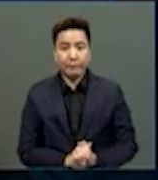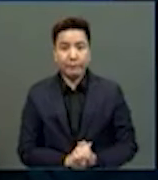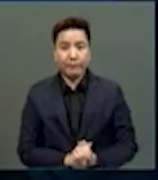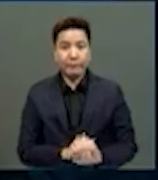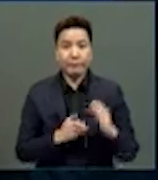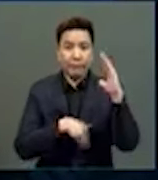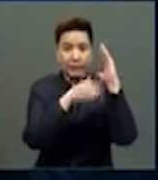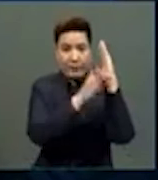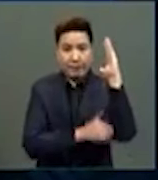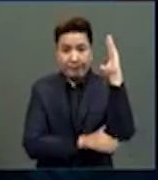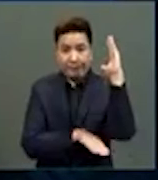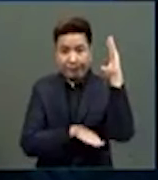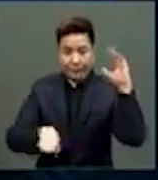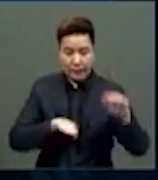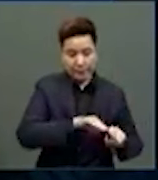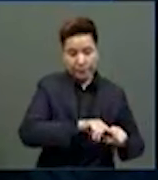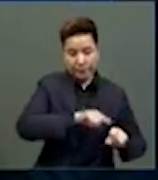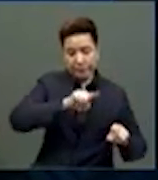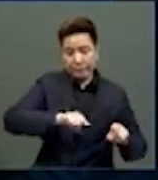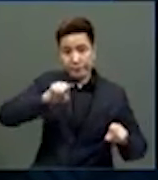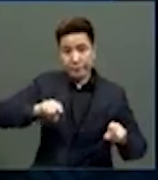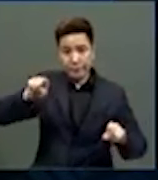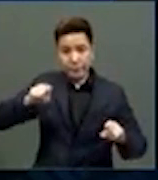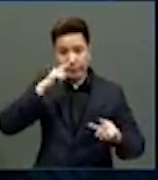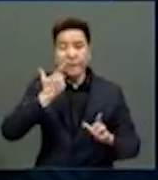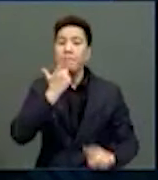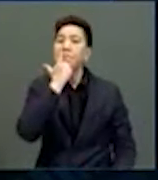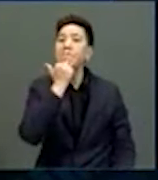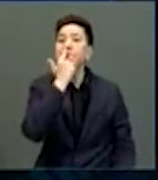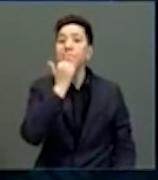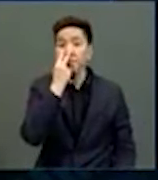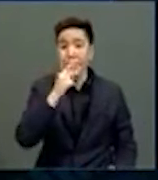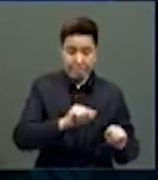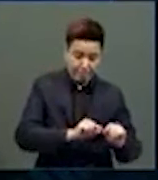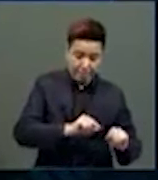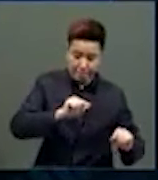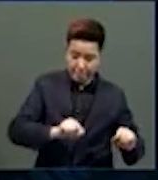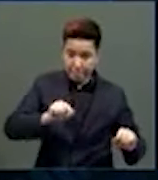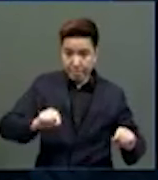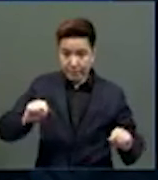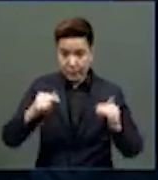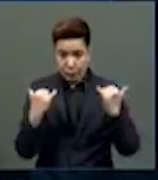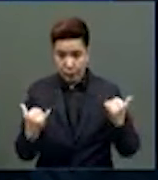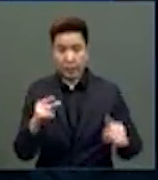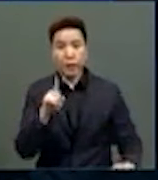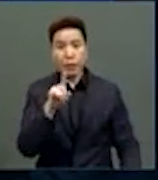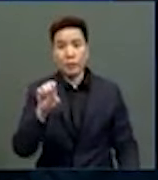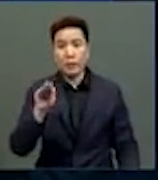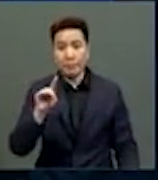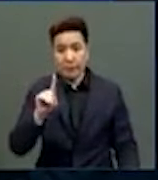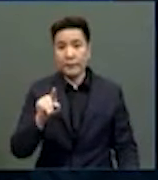สะสมในส่วนของเต็มกราฟสีแดงๆที่เห็นนะคะวันนี้ตัวเลขเป็น 141